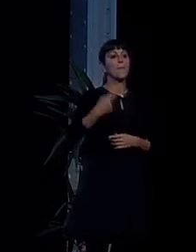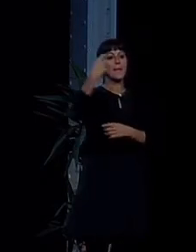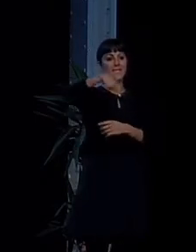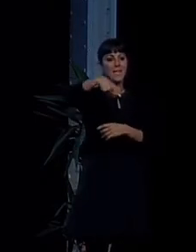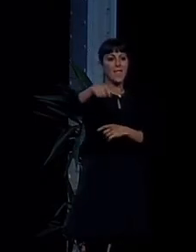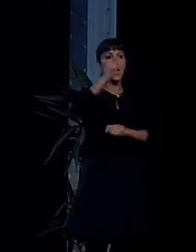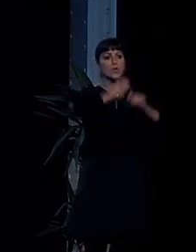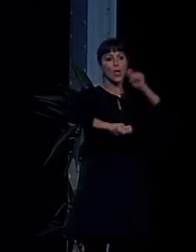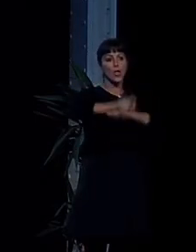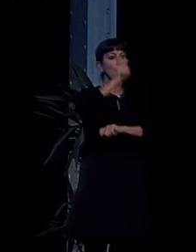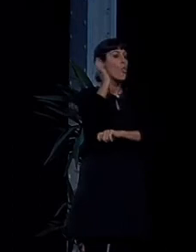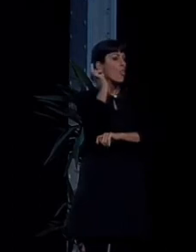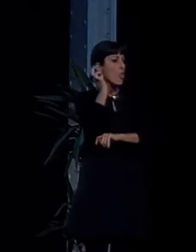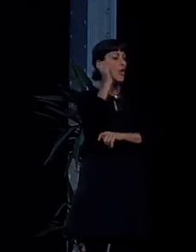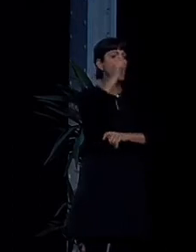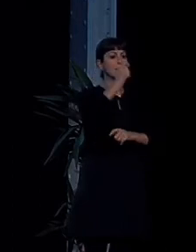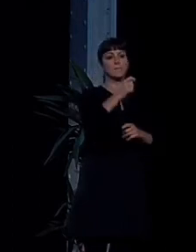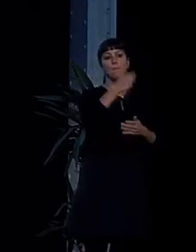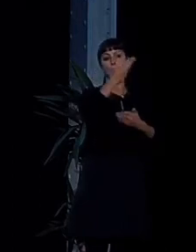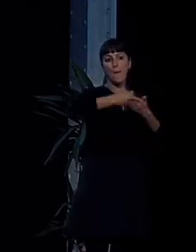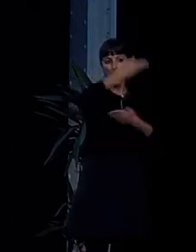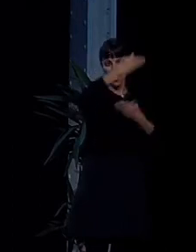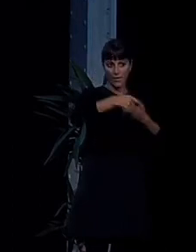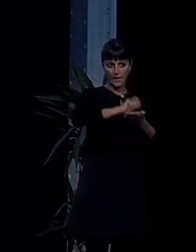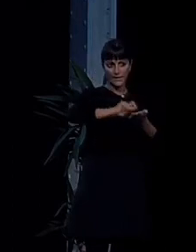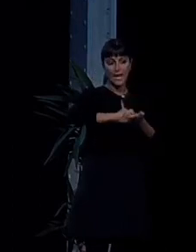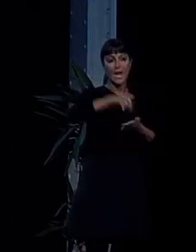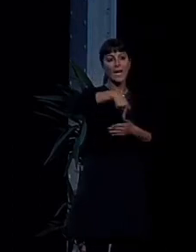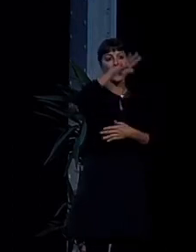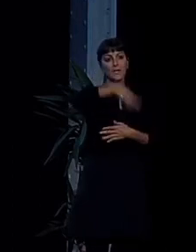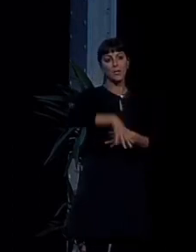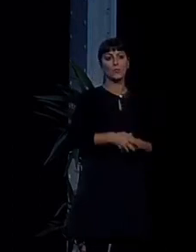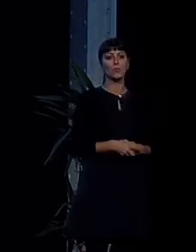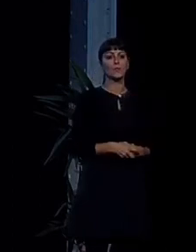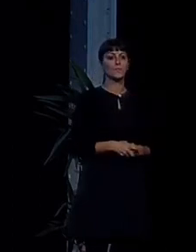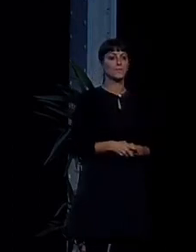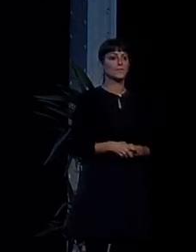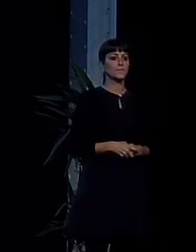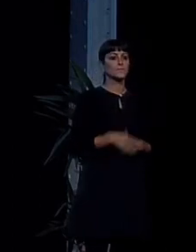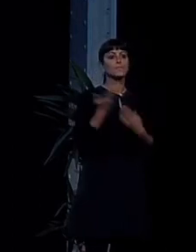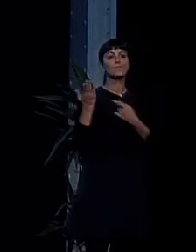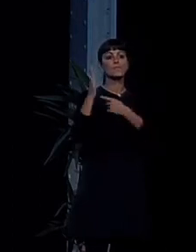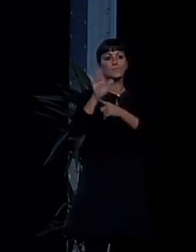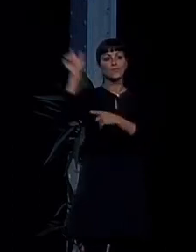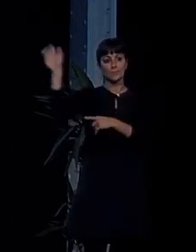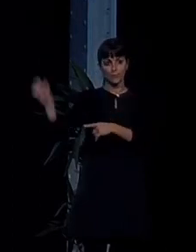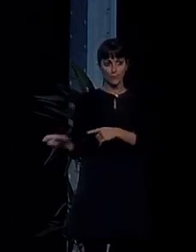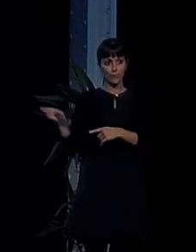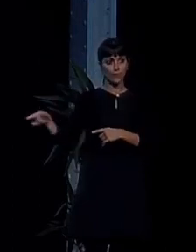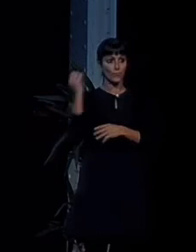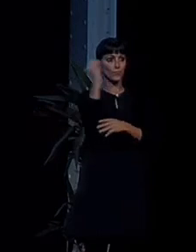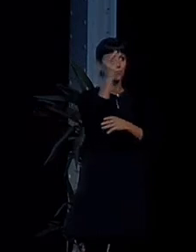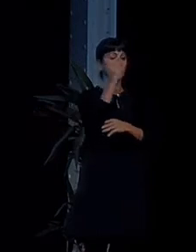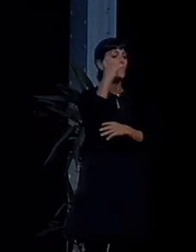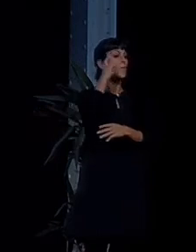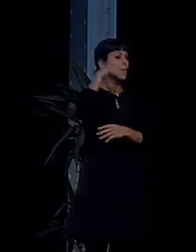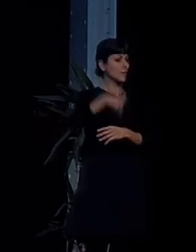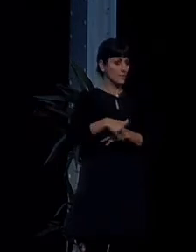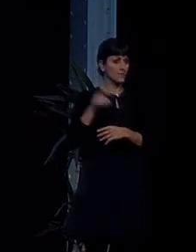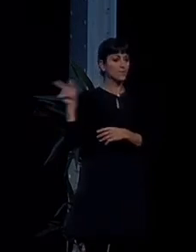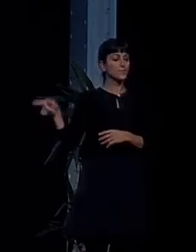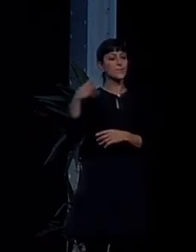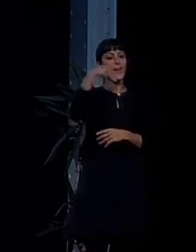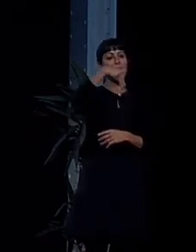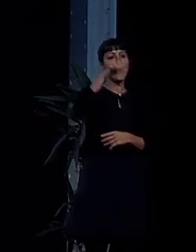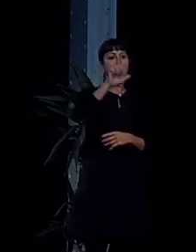Catalunya. Fes aquesta presentació breu, passem a presentar a la ponent d'aquesta conferència. Ella és la